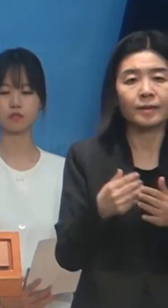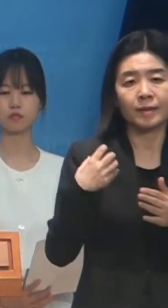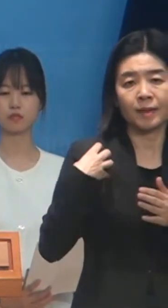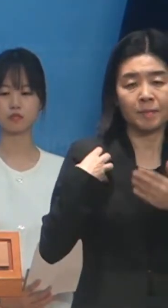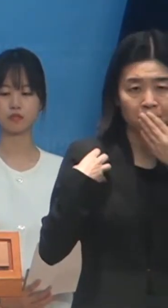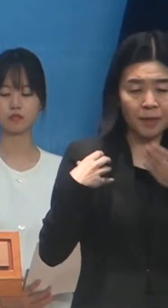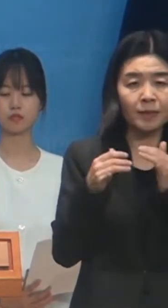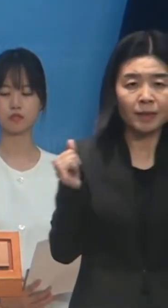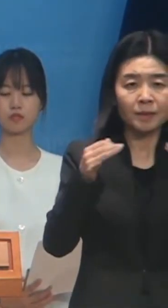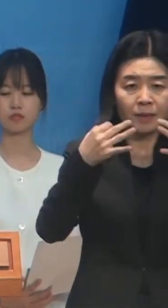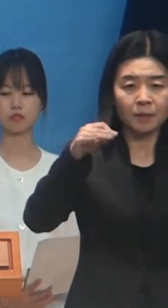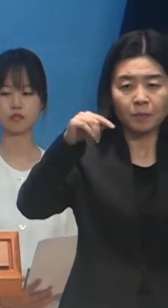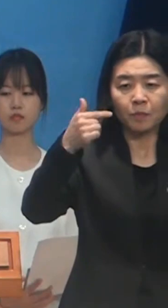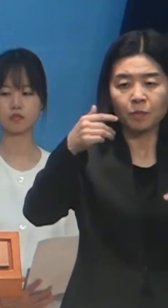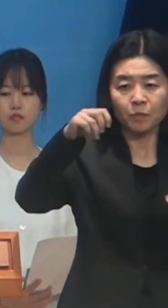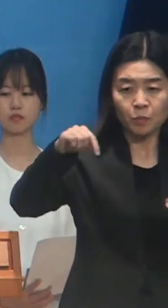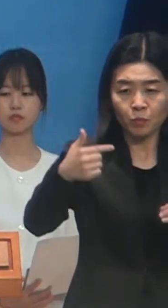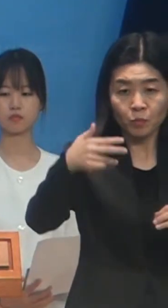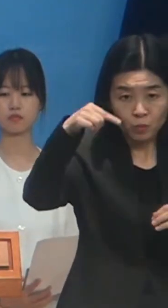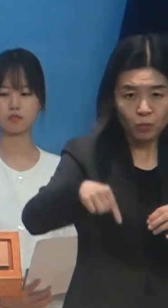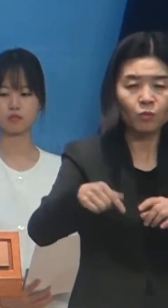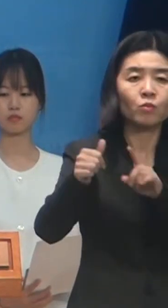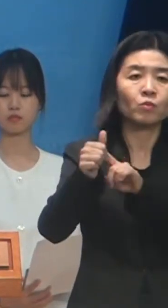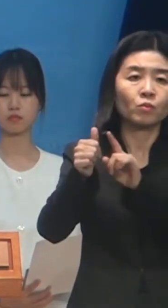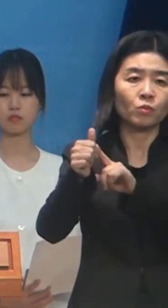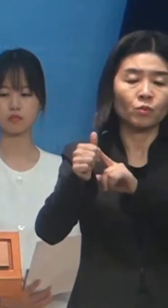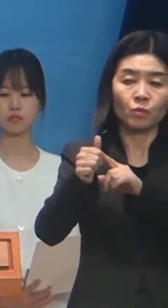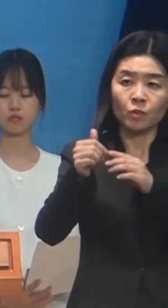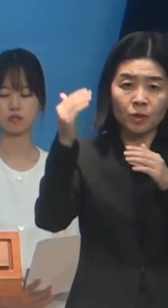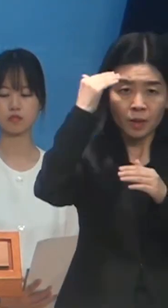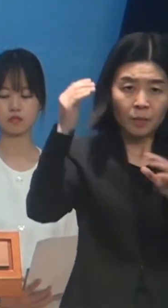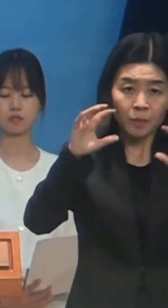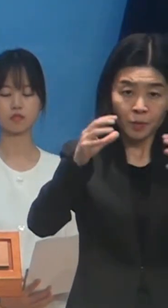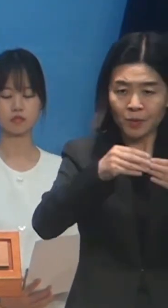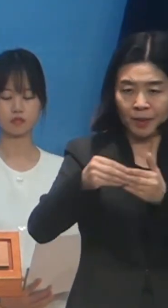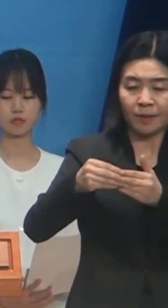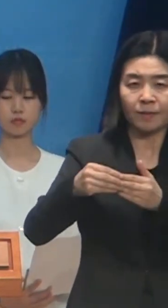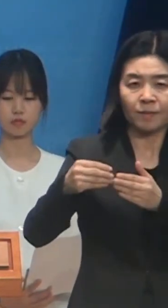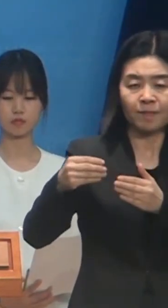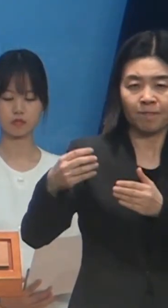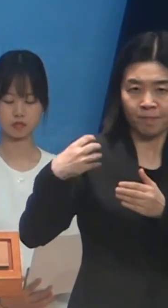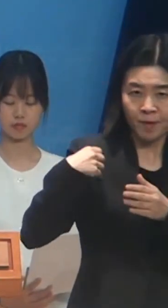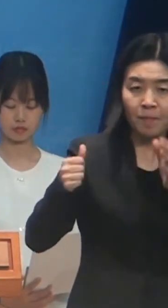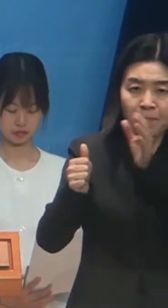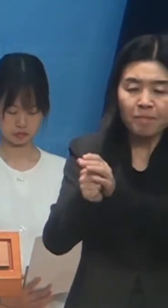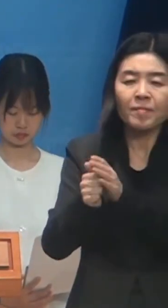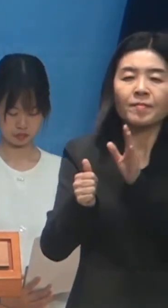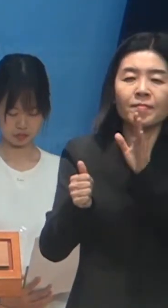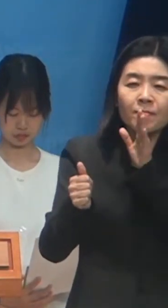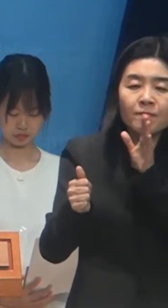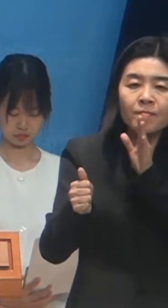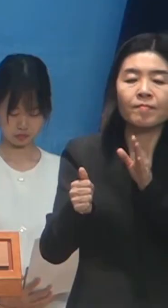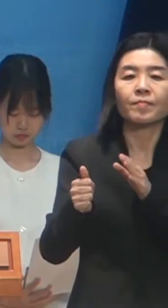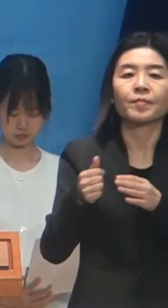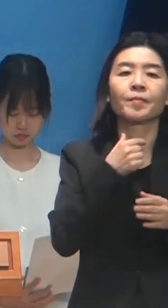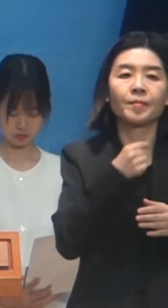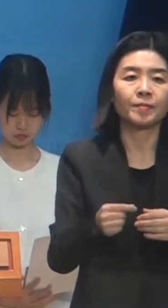사람 김문수, 그가 대한민국의 리더가 되기를 진심으로